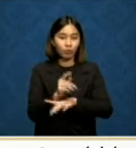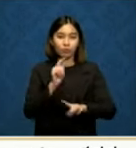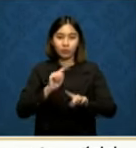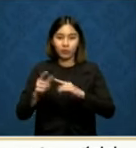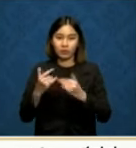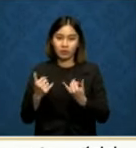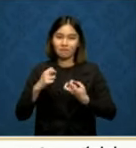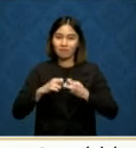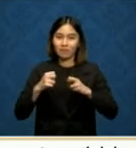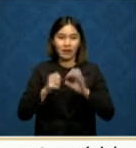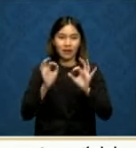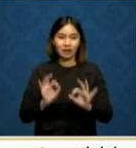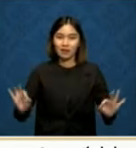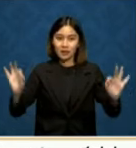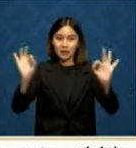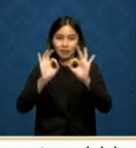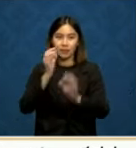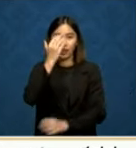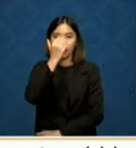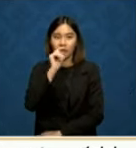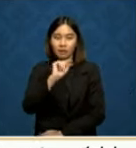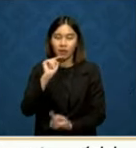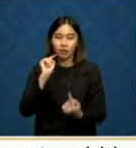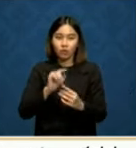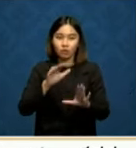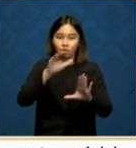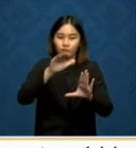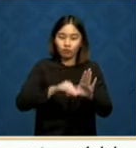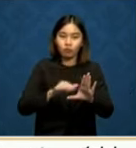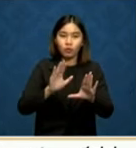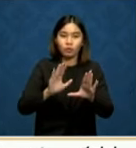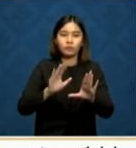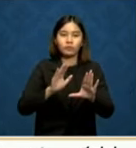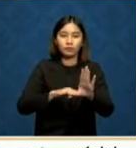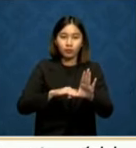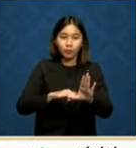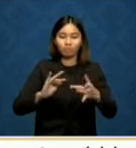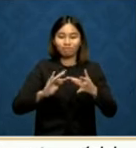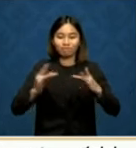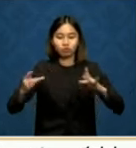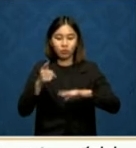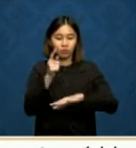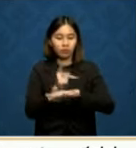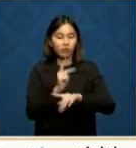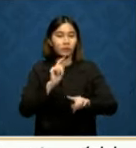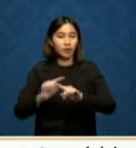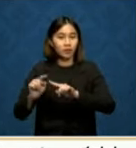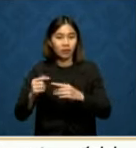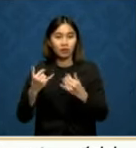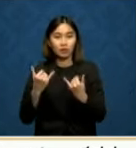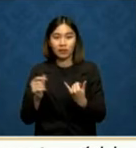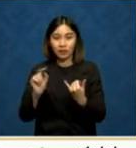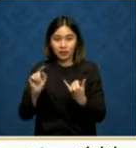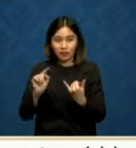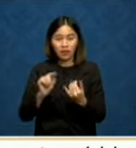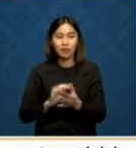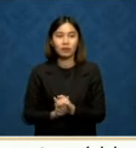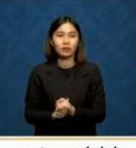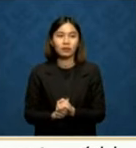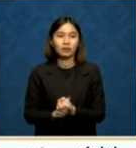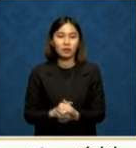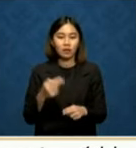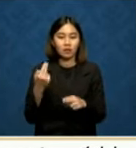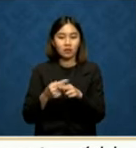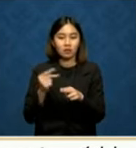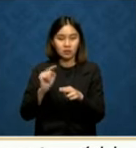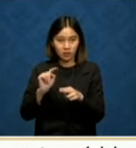นาดนี้เป็นปัญหาใหญ่มากเนองจากการไปขึนทะเบียนของพลัตฟอรมออนไน์เนี่กลเป็นเรีกว่าเขาใช้